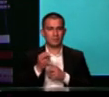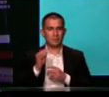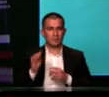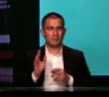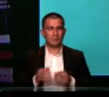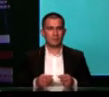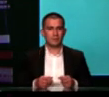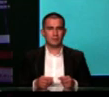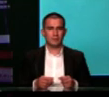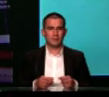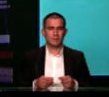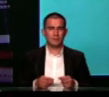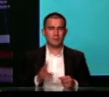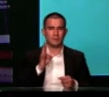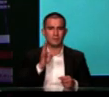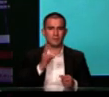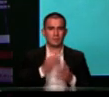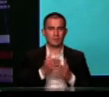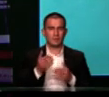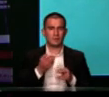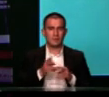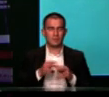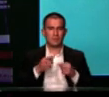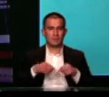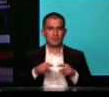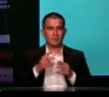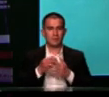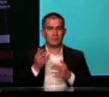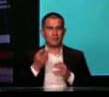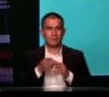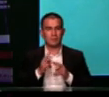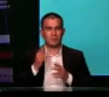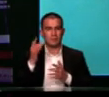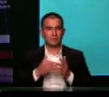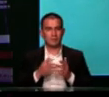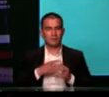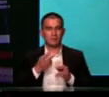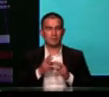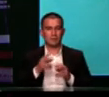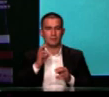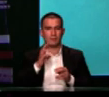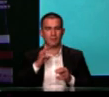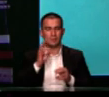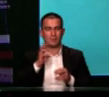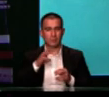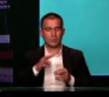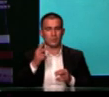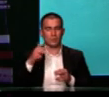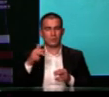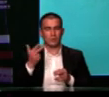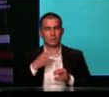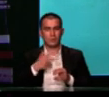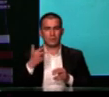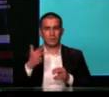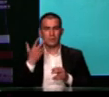bo'ldi. M7 1 ning 7-chi darajasi mod 33 barobar 1 qoldiq hosil